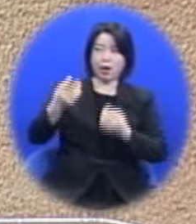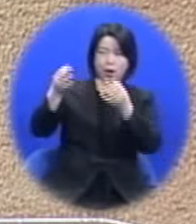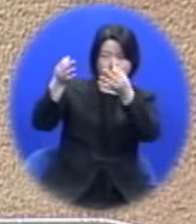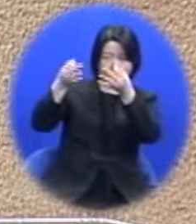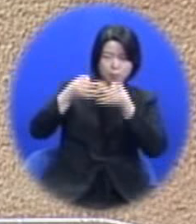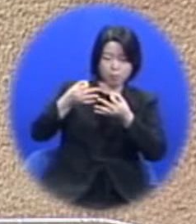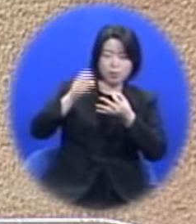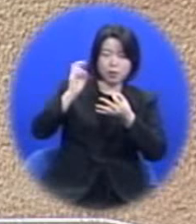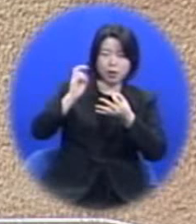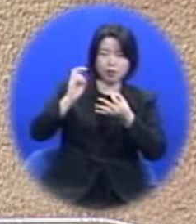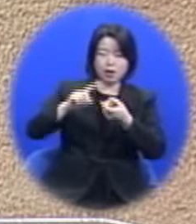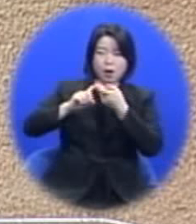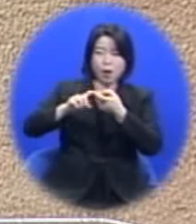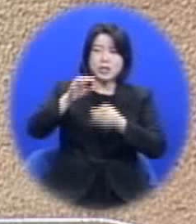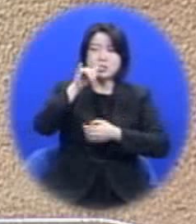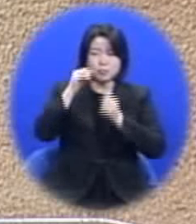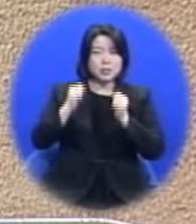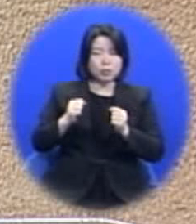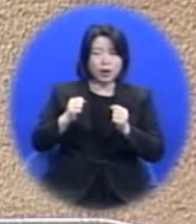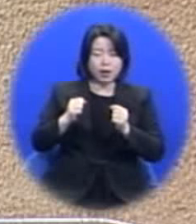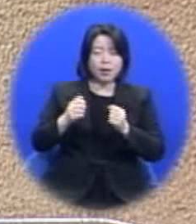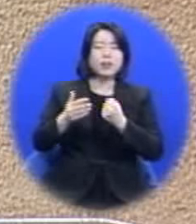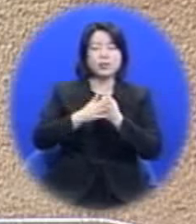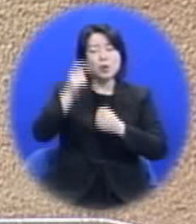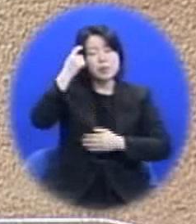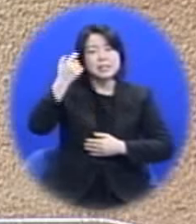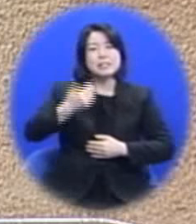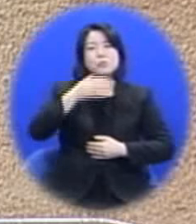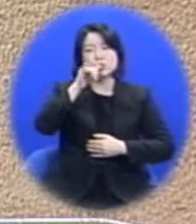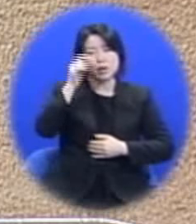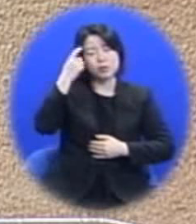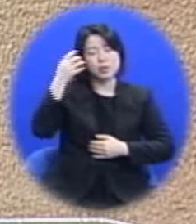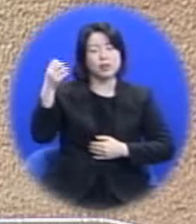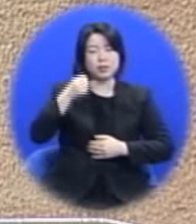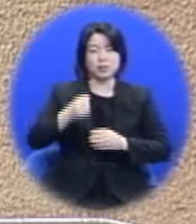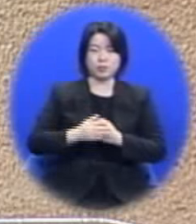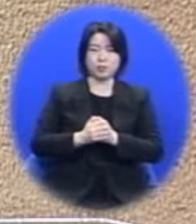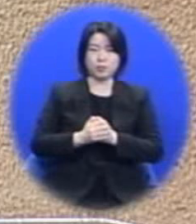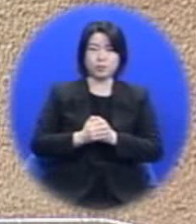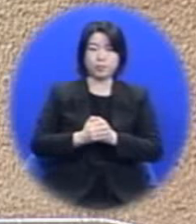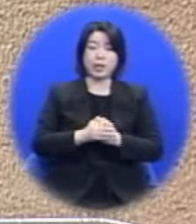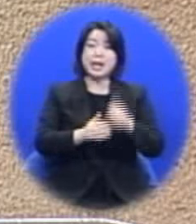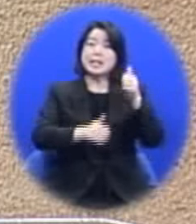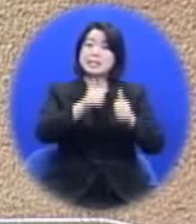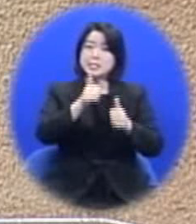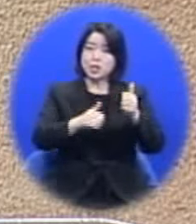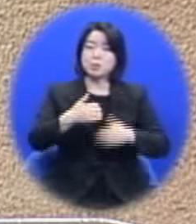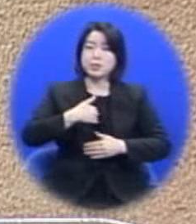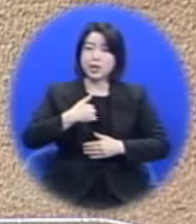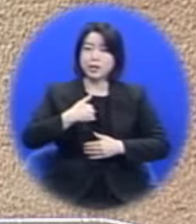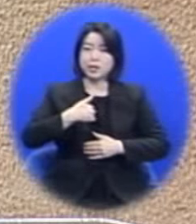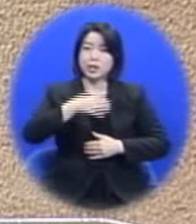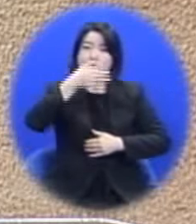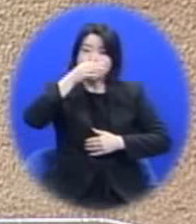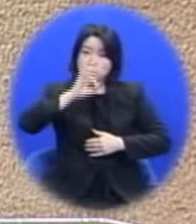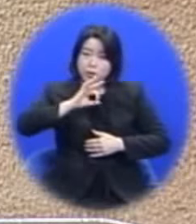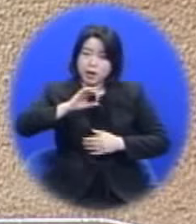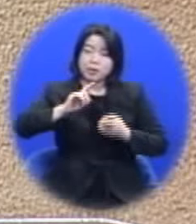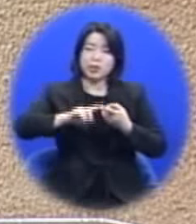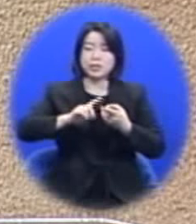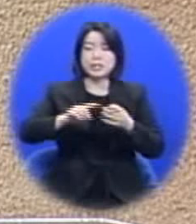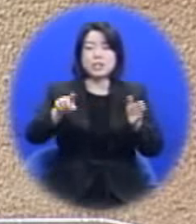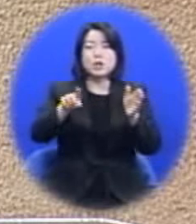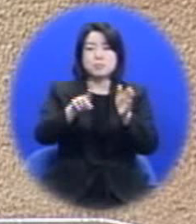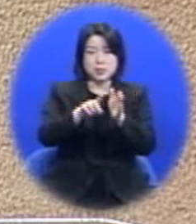계시는구나. 그래서 이렇게 하시는구나. 시험이 나에게 유익한 줄로 내가 정말 확신하게 되면